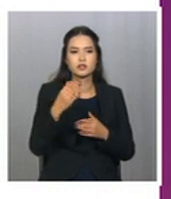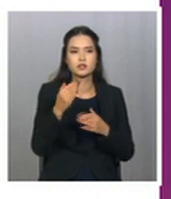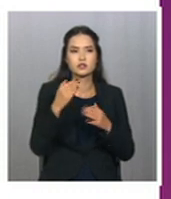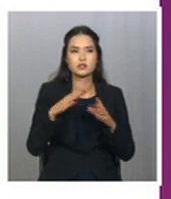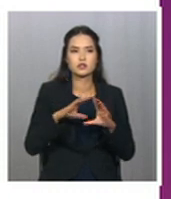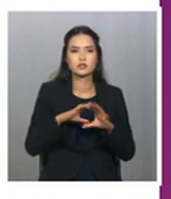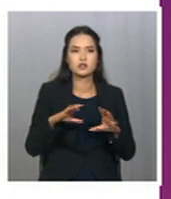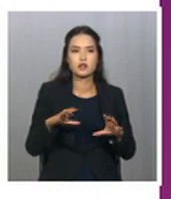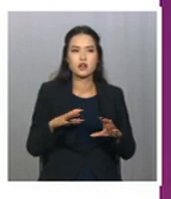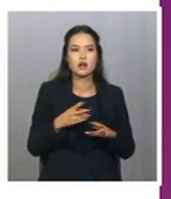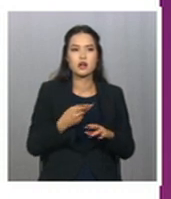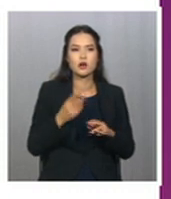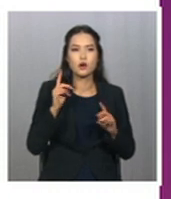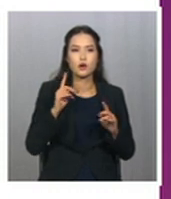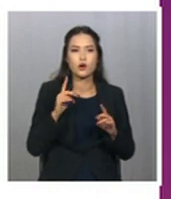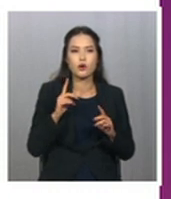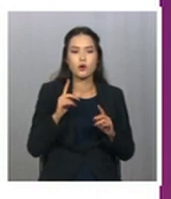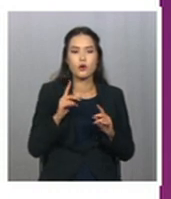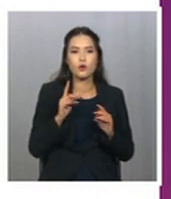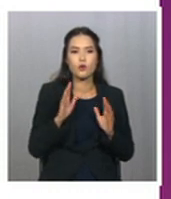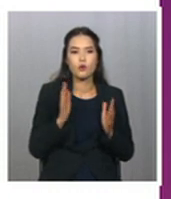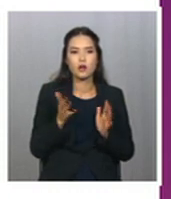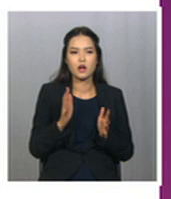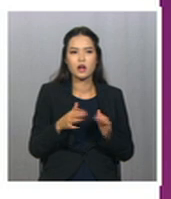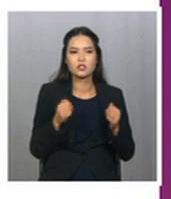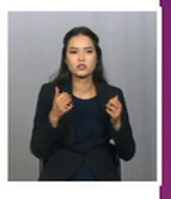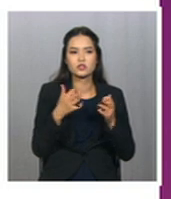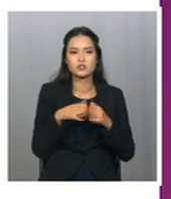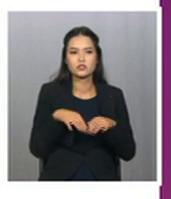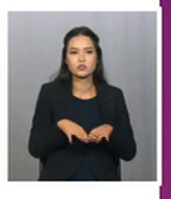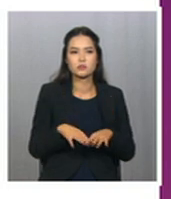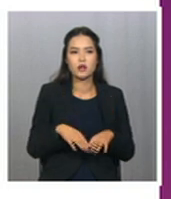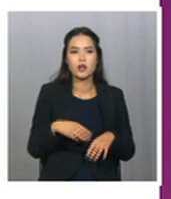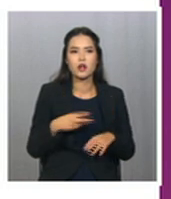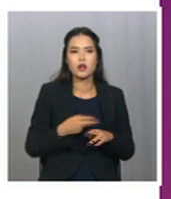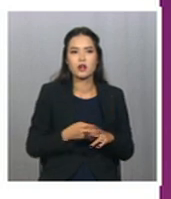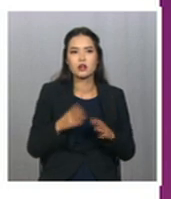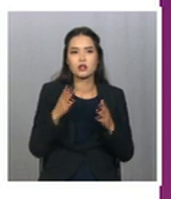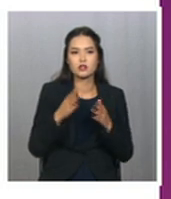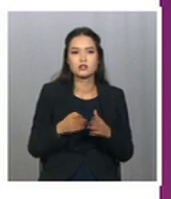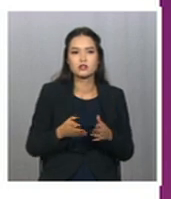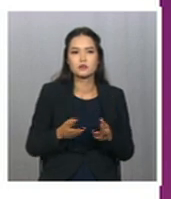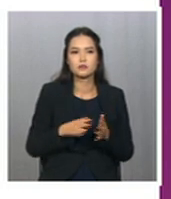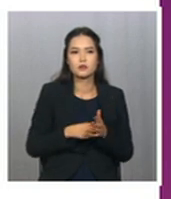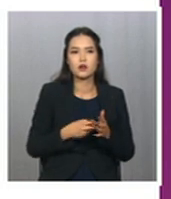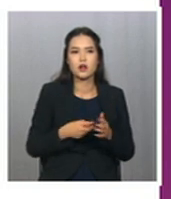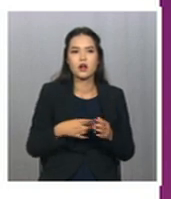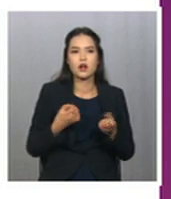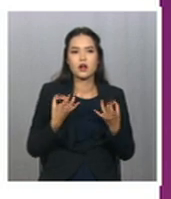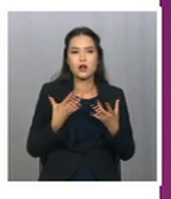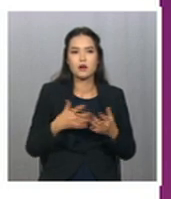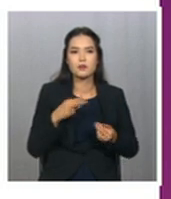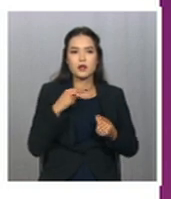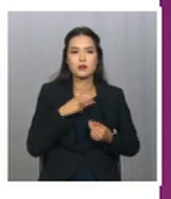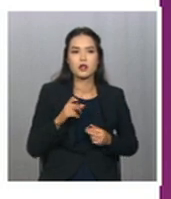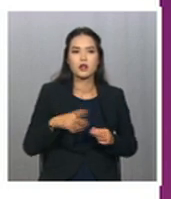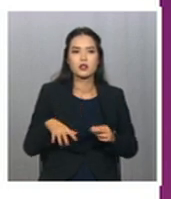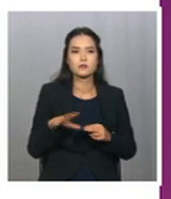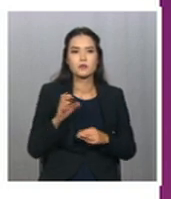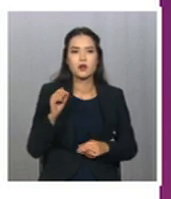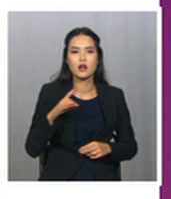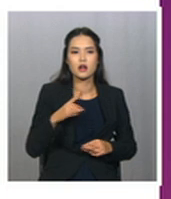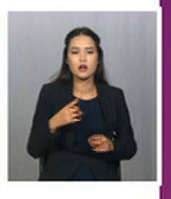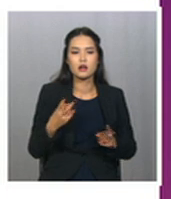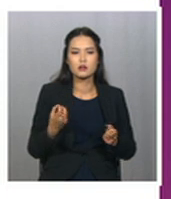үзіндіде оқиғаның шешімі берілген. Бұл үзіндіден қарапайым еңбек адамдарын ардақтау керек